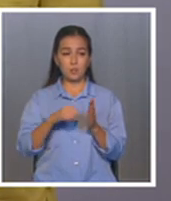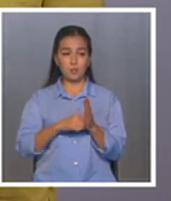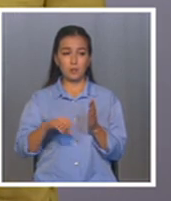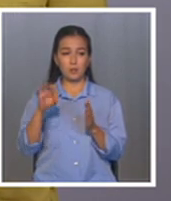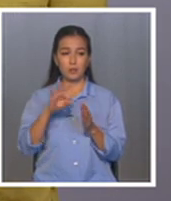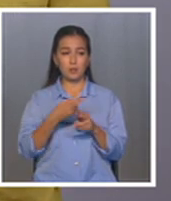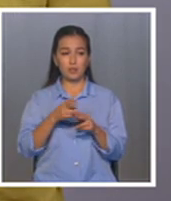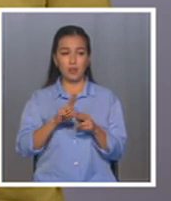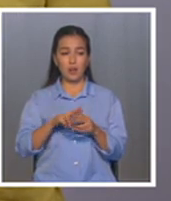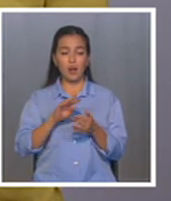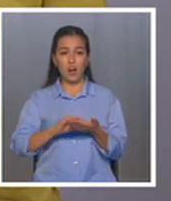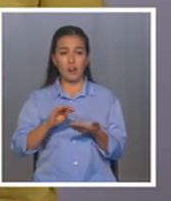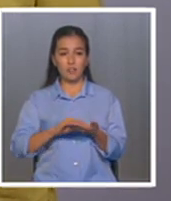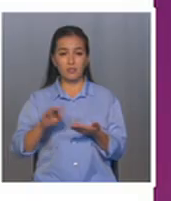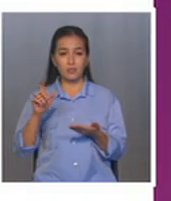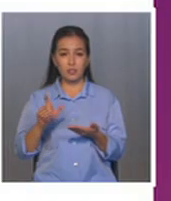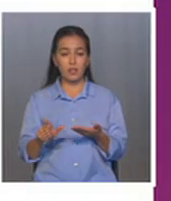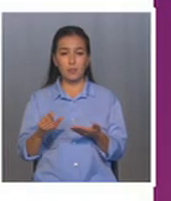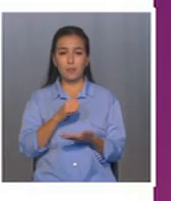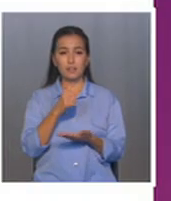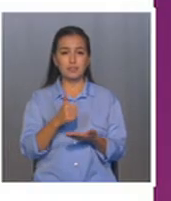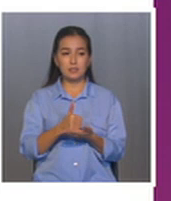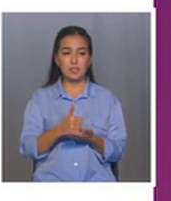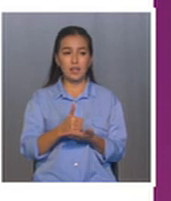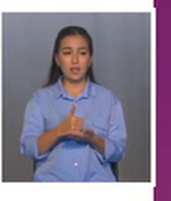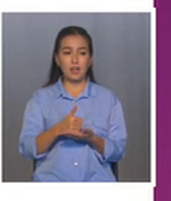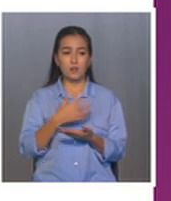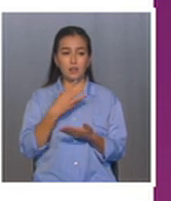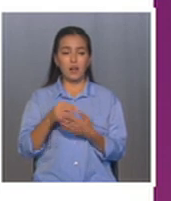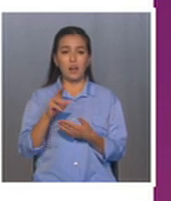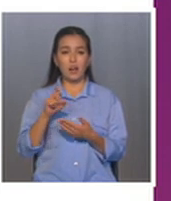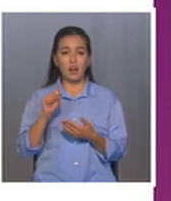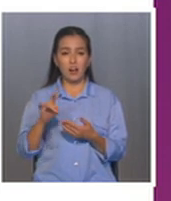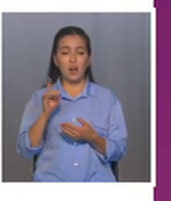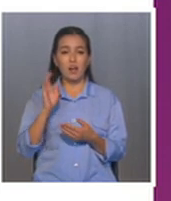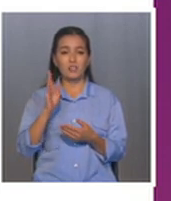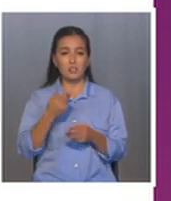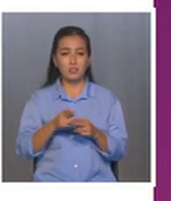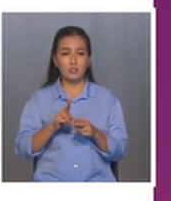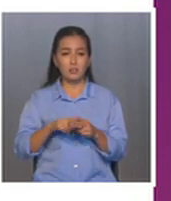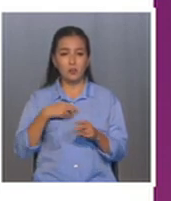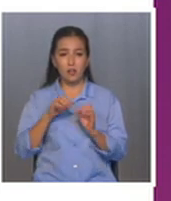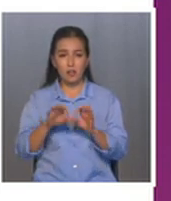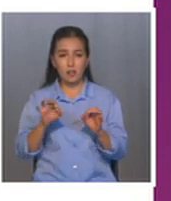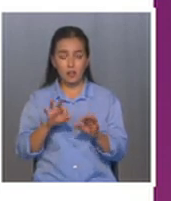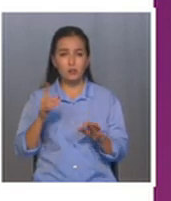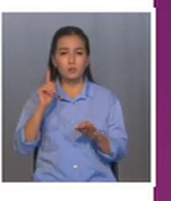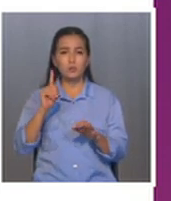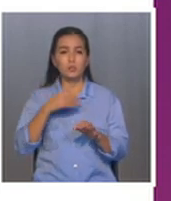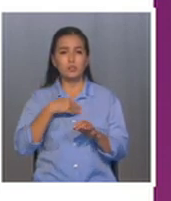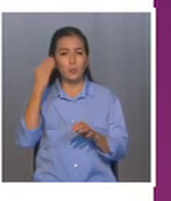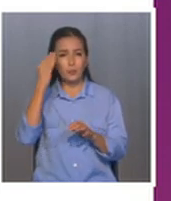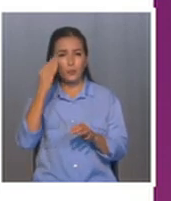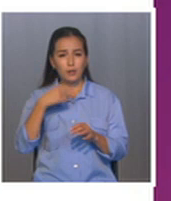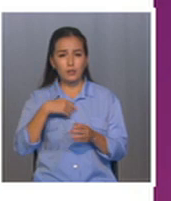автор. «Басты темір қазығым Қаһар, егер алдындағыларымды айта келіп, көксеген негізгі ойыма